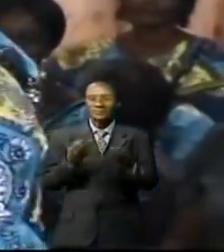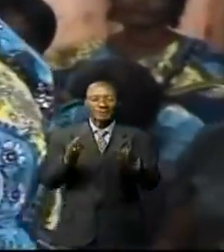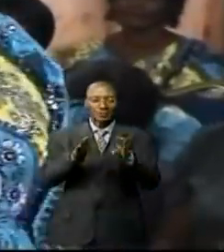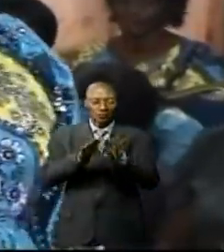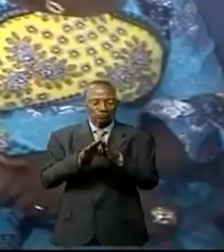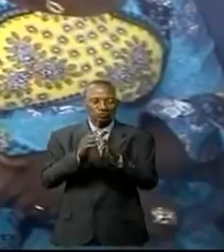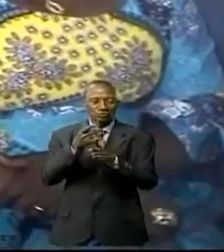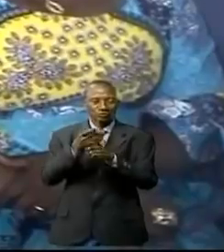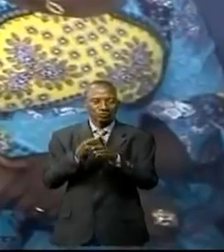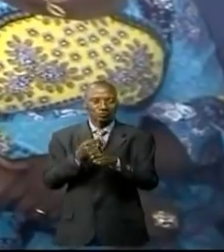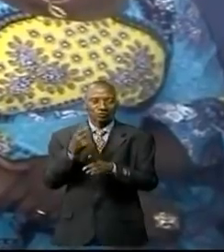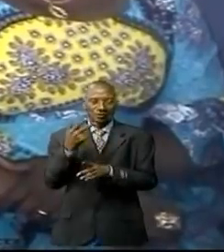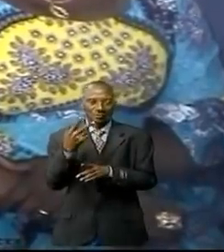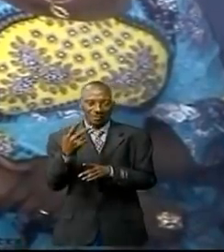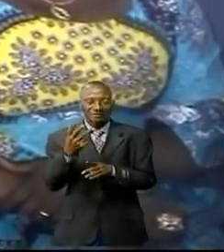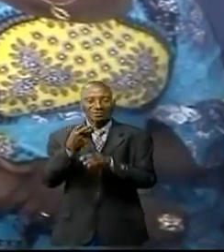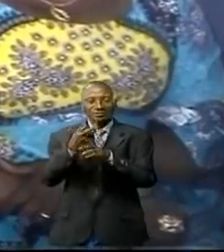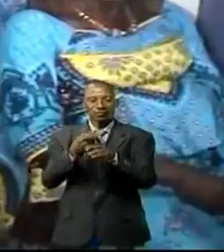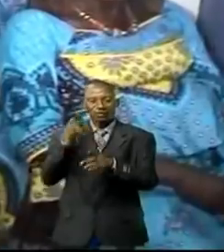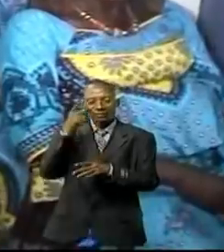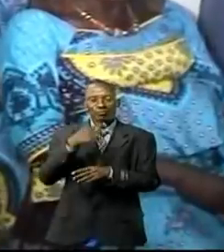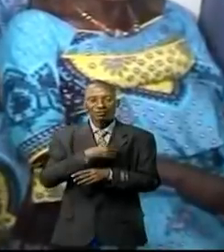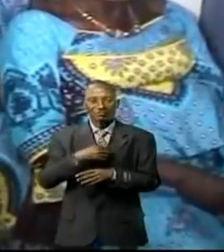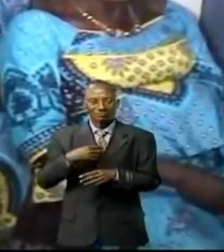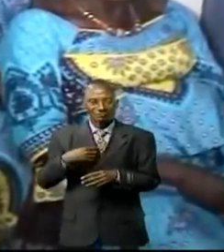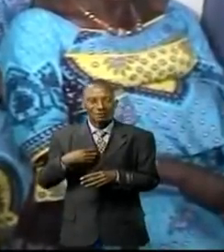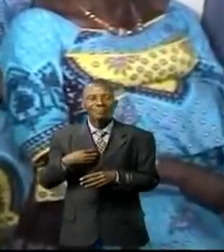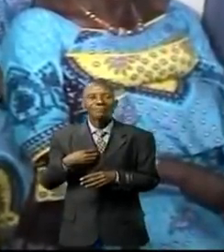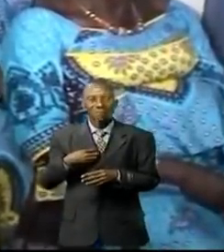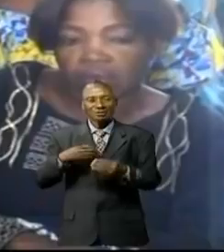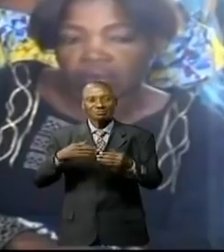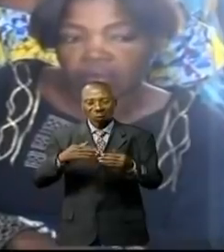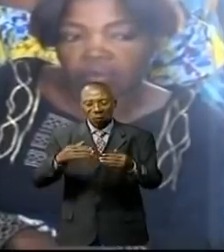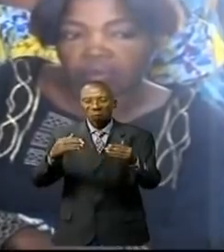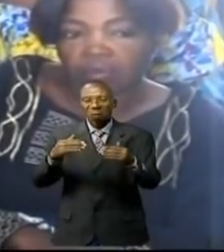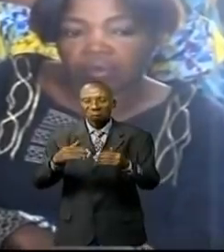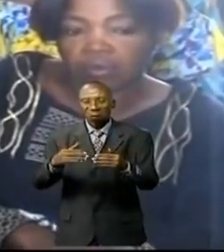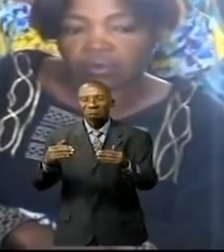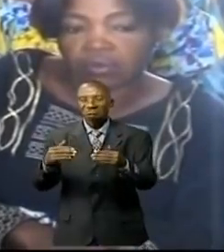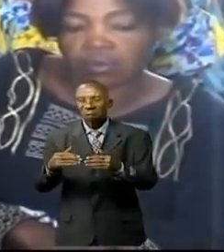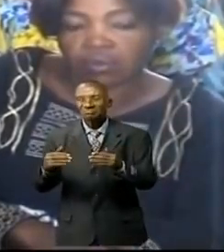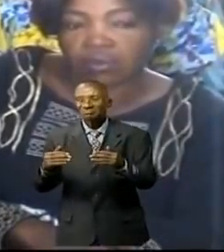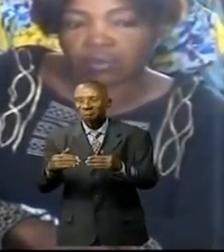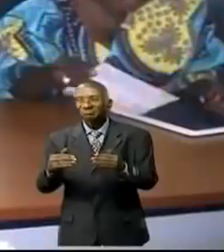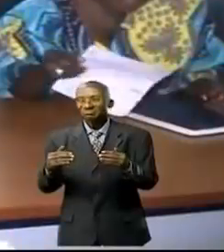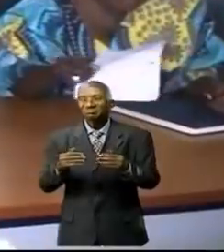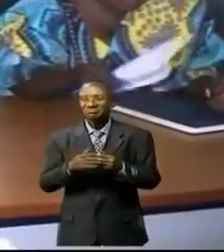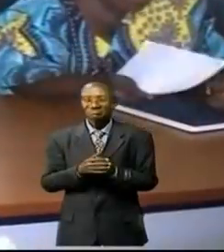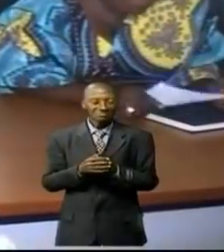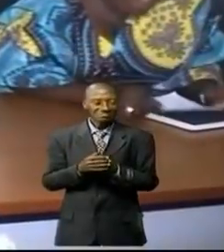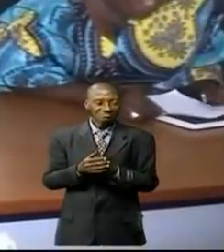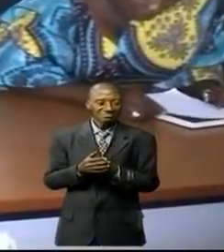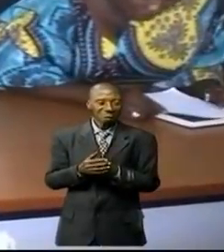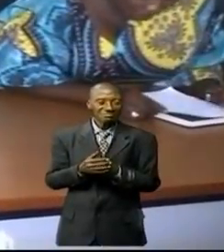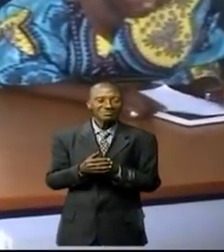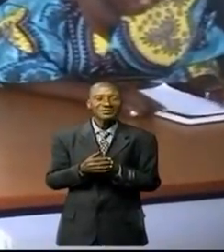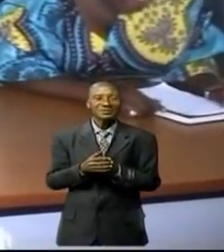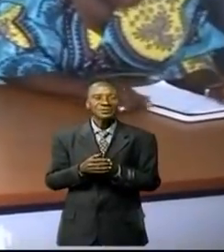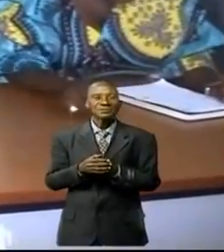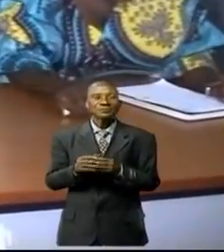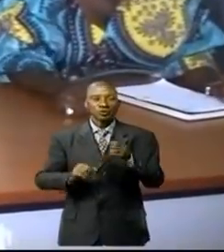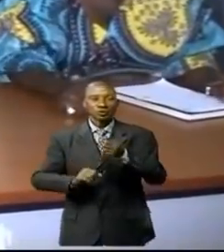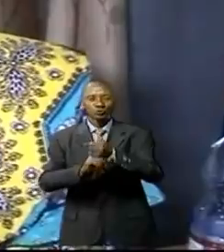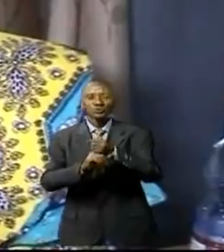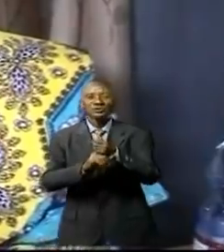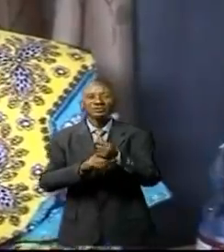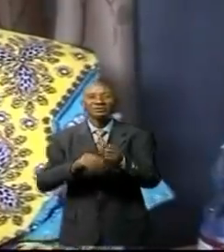la femme célébrée à sa manière par Strong Women et l'Association des femmes congolaises, soutenant les actions du